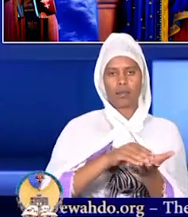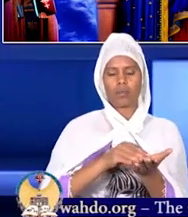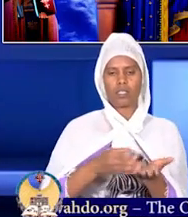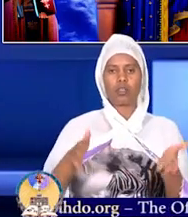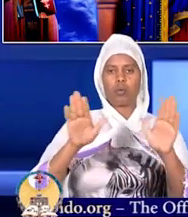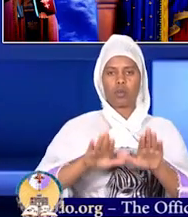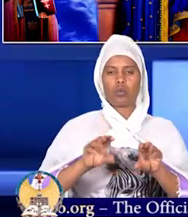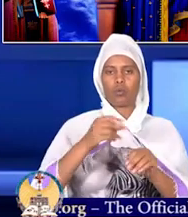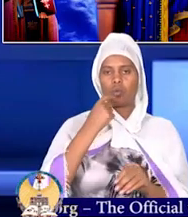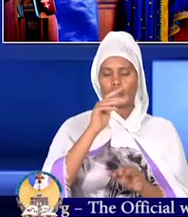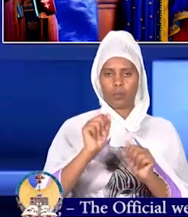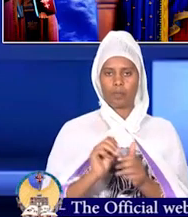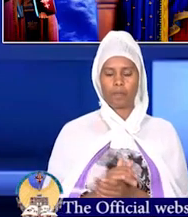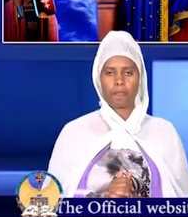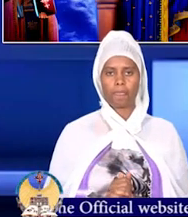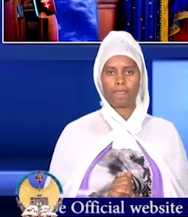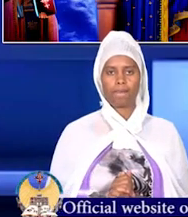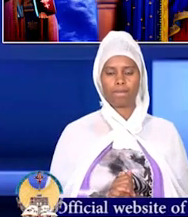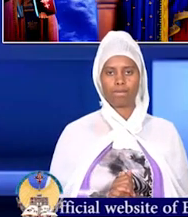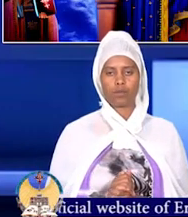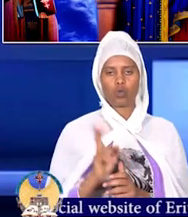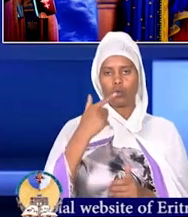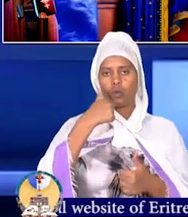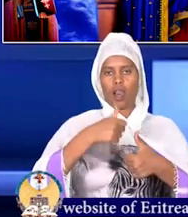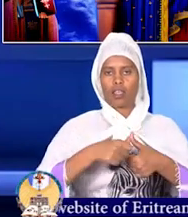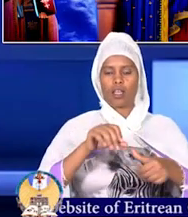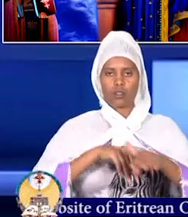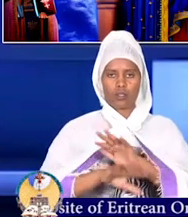خا خبارخو یمیلو قال کیدان اتیلو